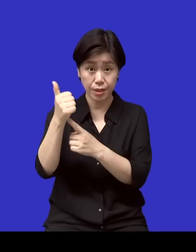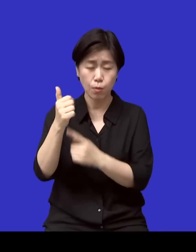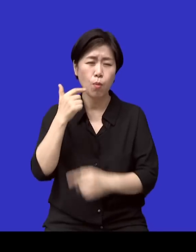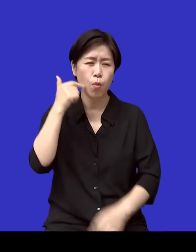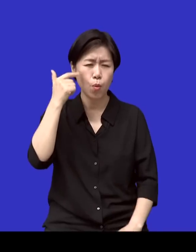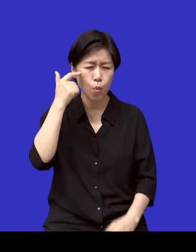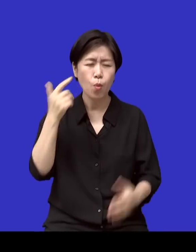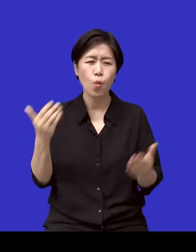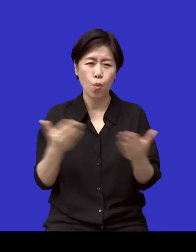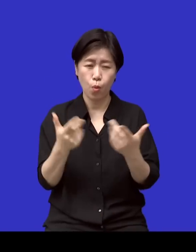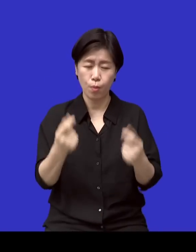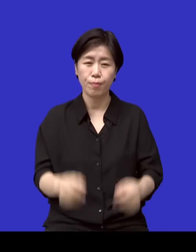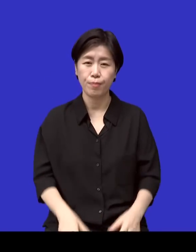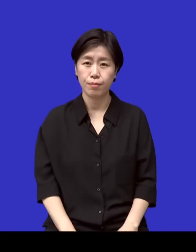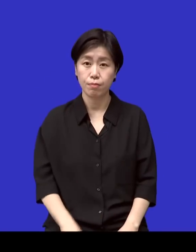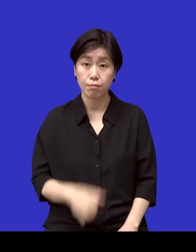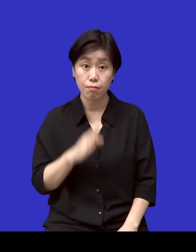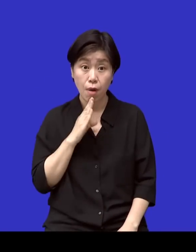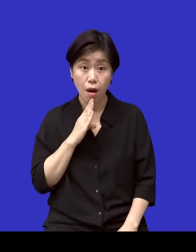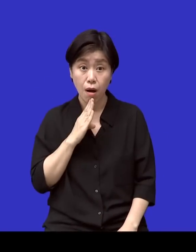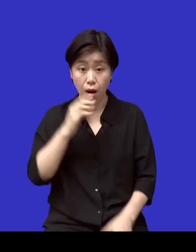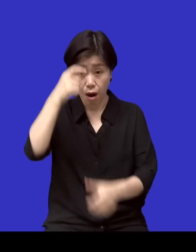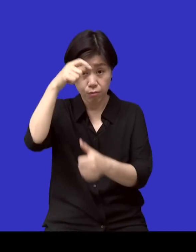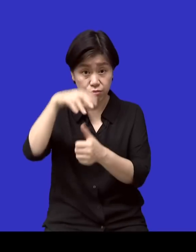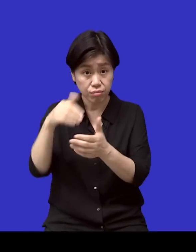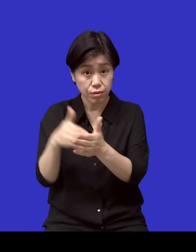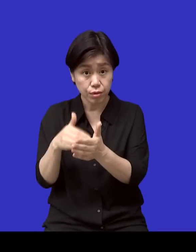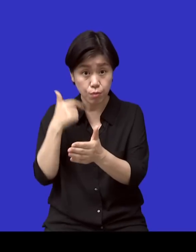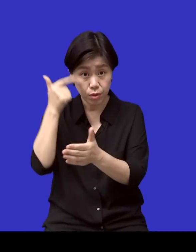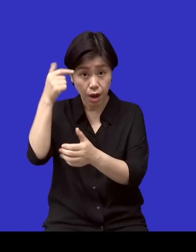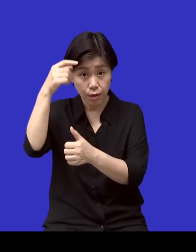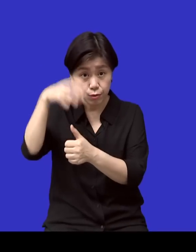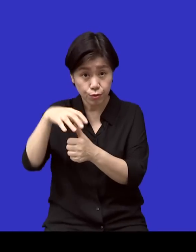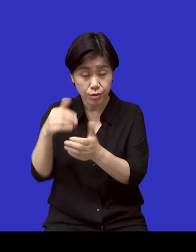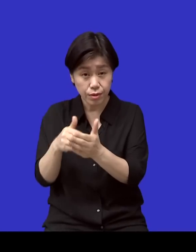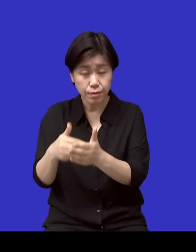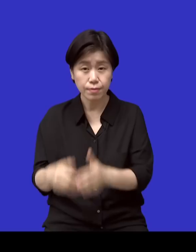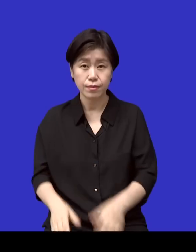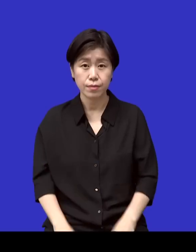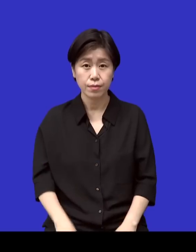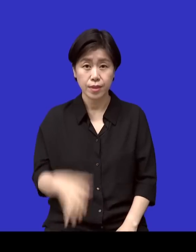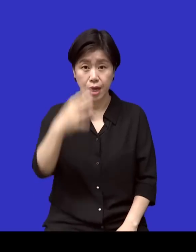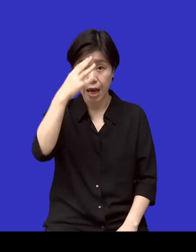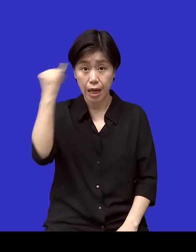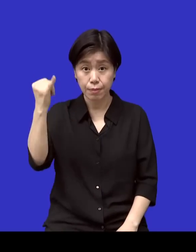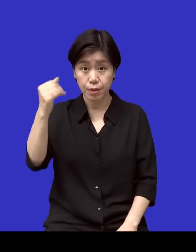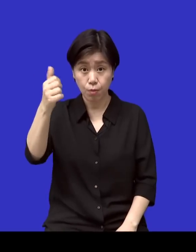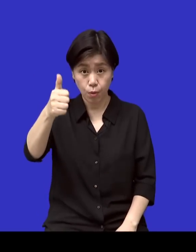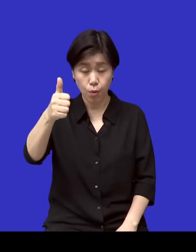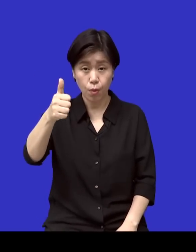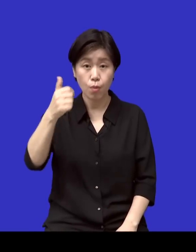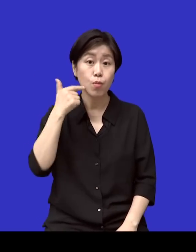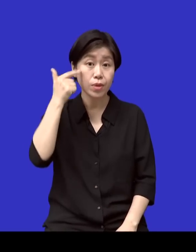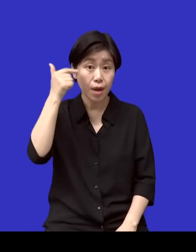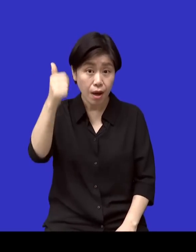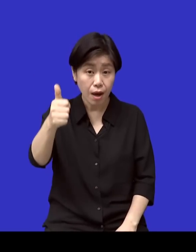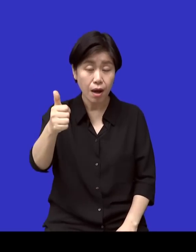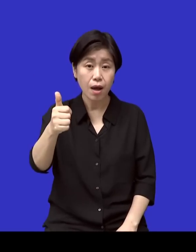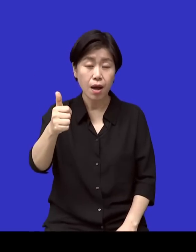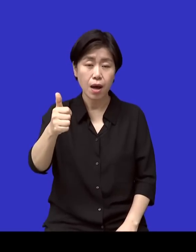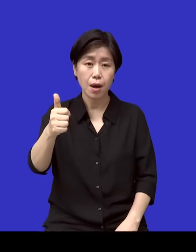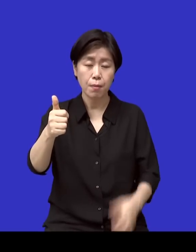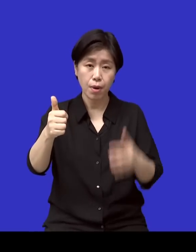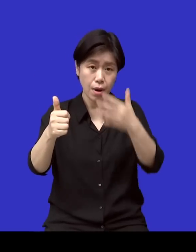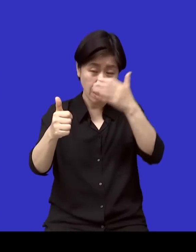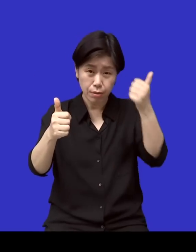다. 외할아버지도 네. 안수 받으셨어요? 네. 그 목사님과 부목사님? 아니요. 이제 외할아버지는